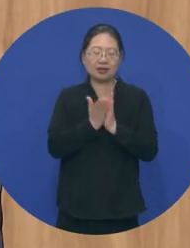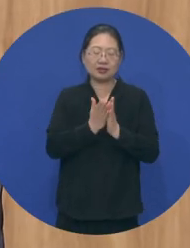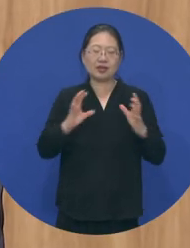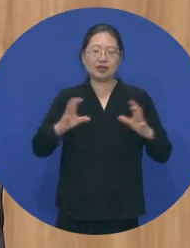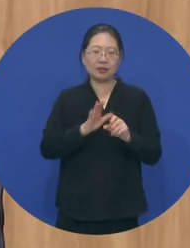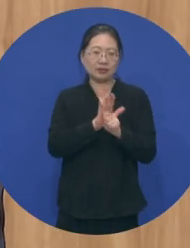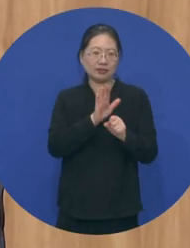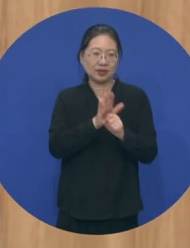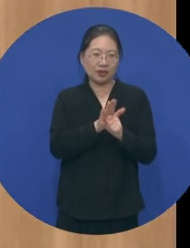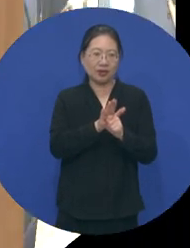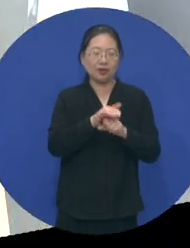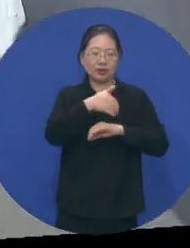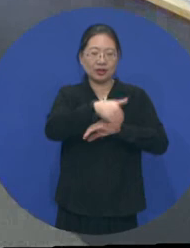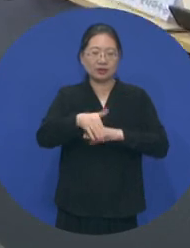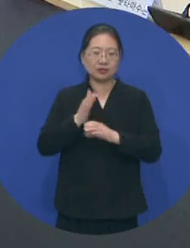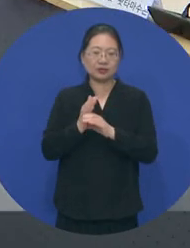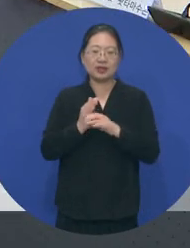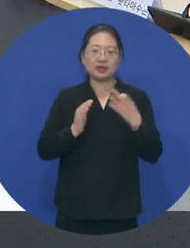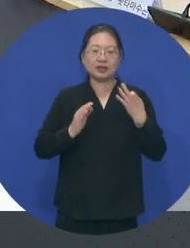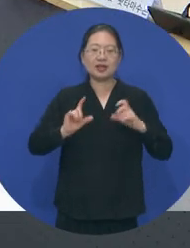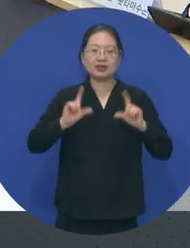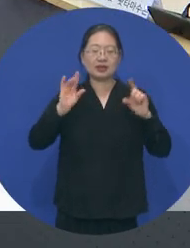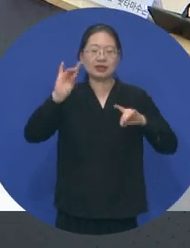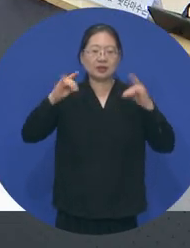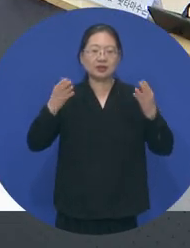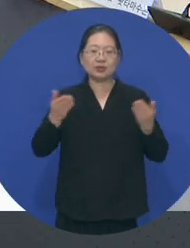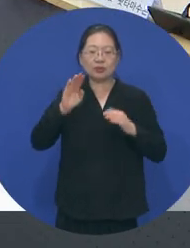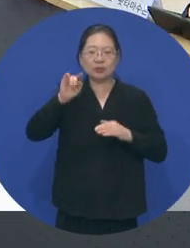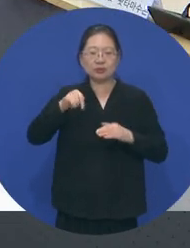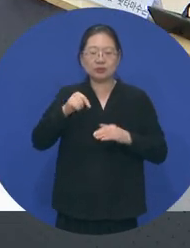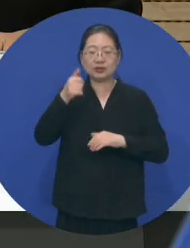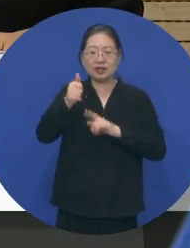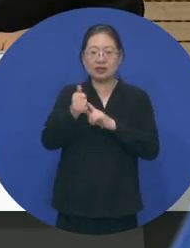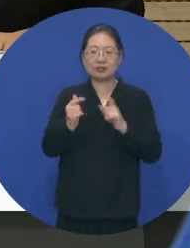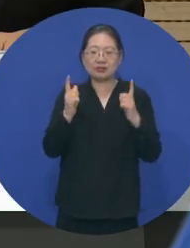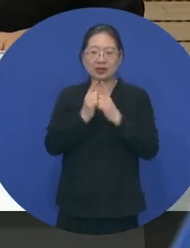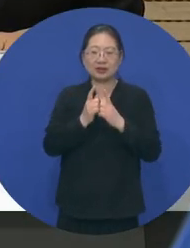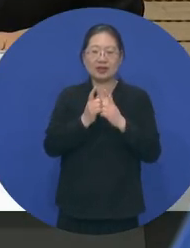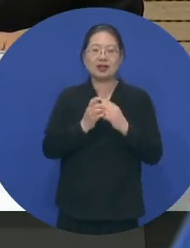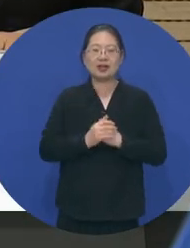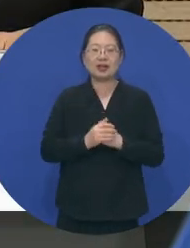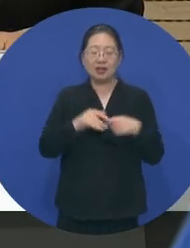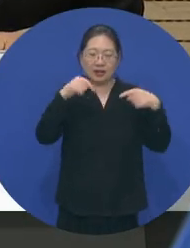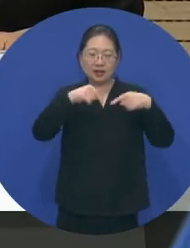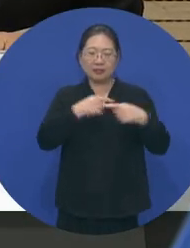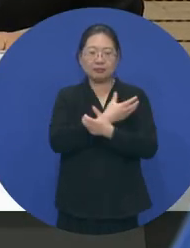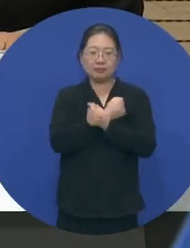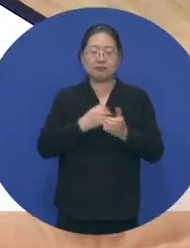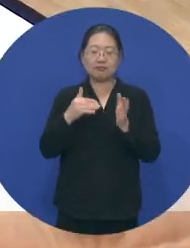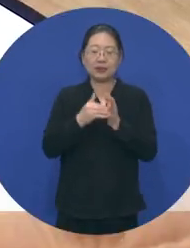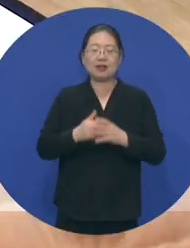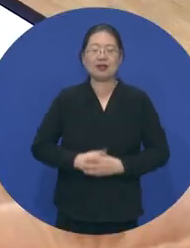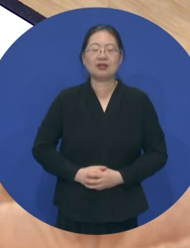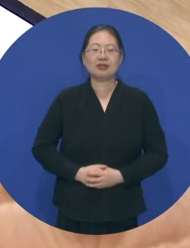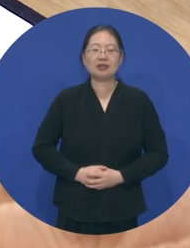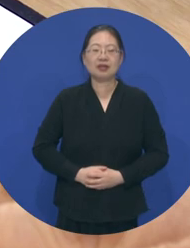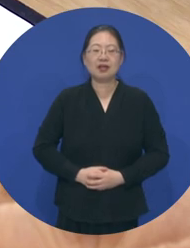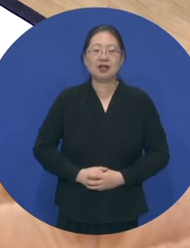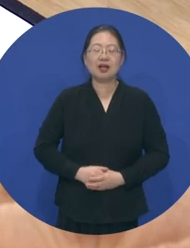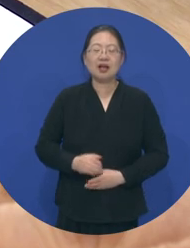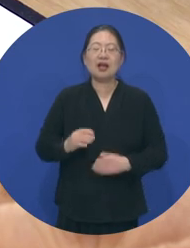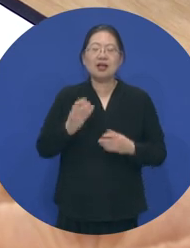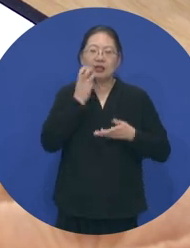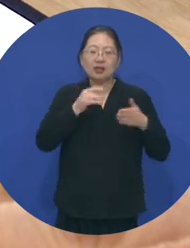협력의 문을 열어두었습니다. 14일에는 태국 노동부 장관을 만나 협의 의사록을 체결했습니다. 도내 거주